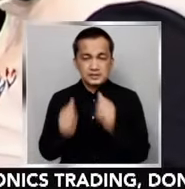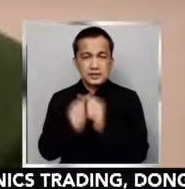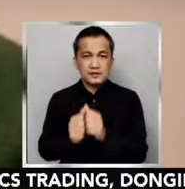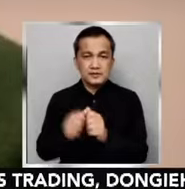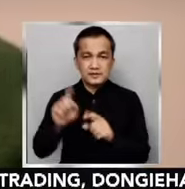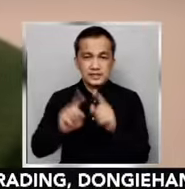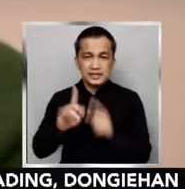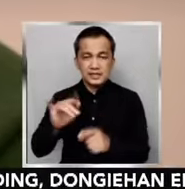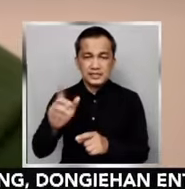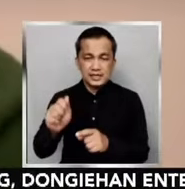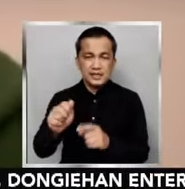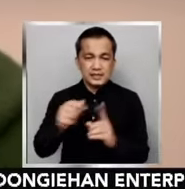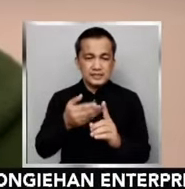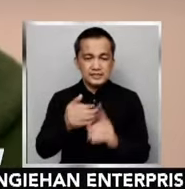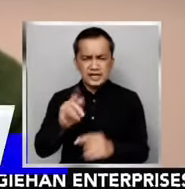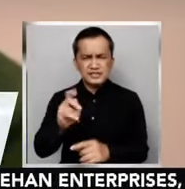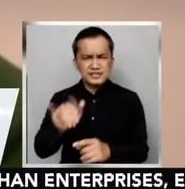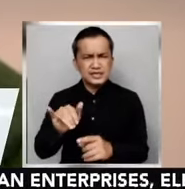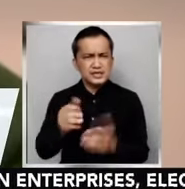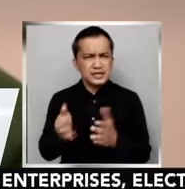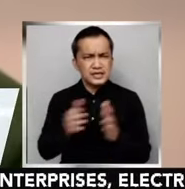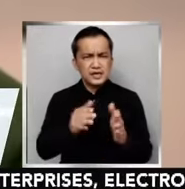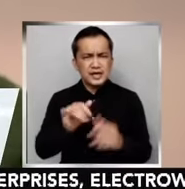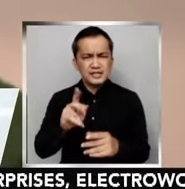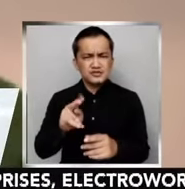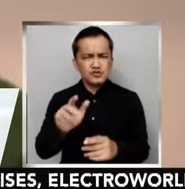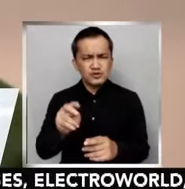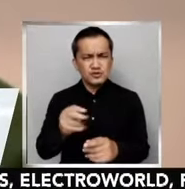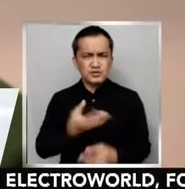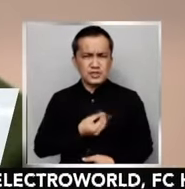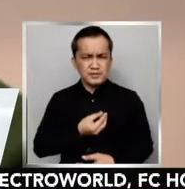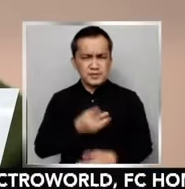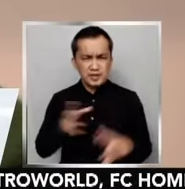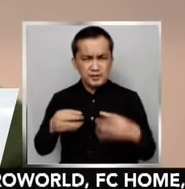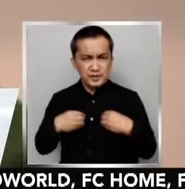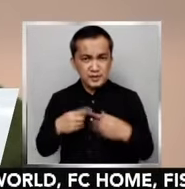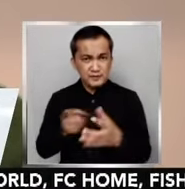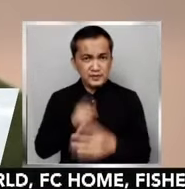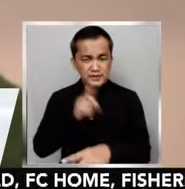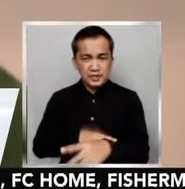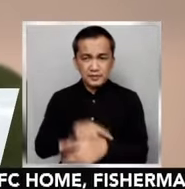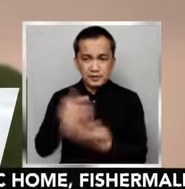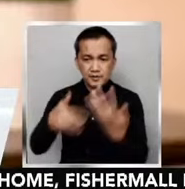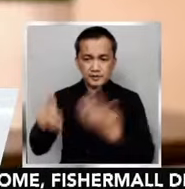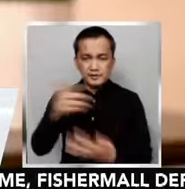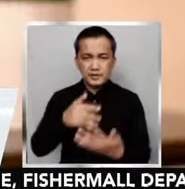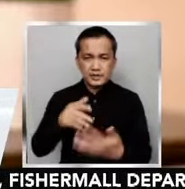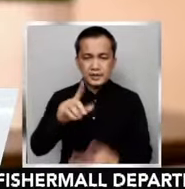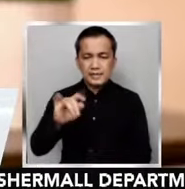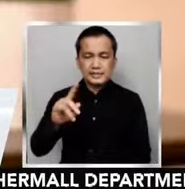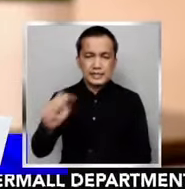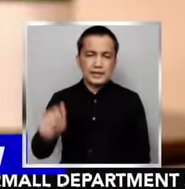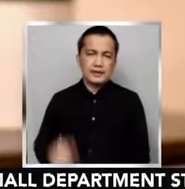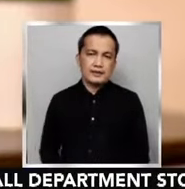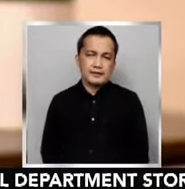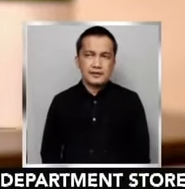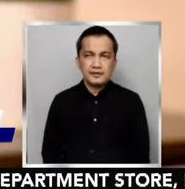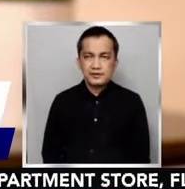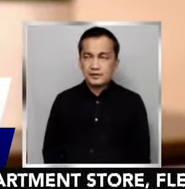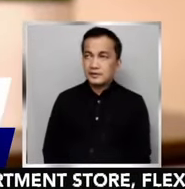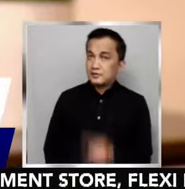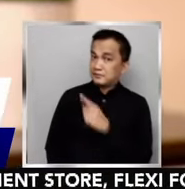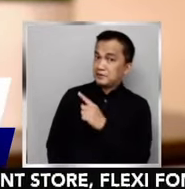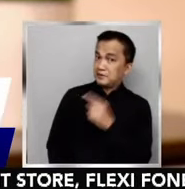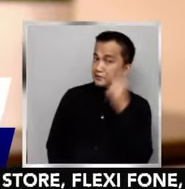anson na aminadong Kinabahan dahil first time niyang makakasama ang Alia Iniisip ko kung paano ang